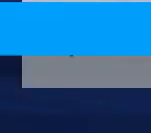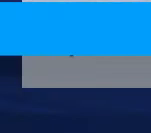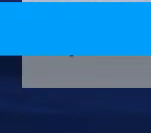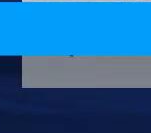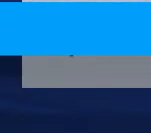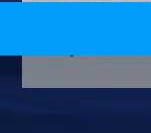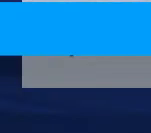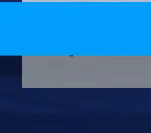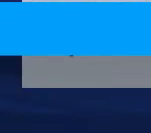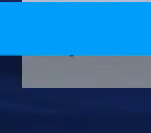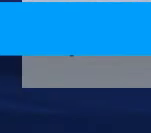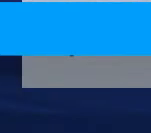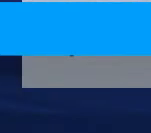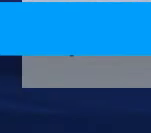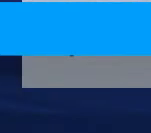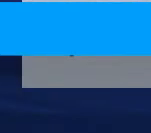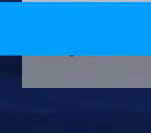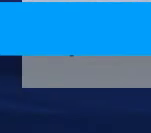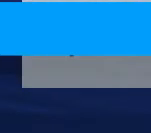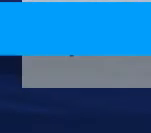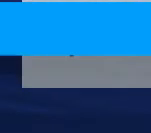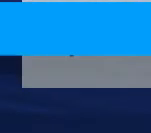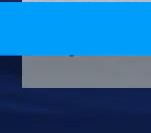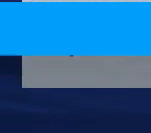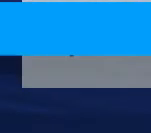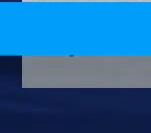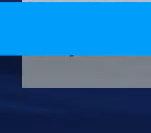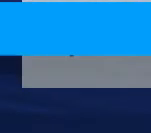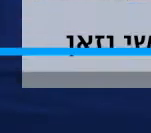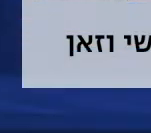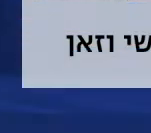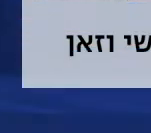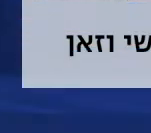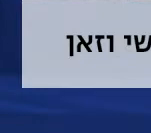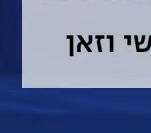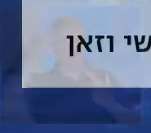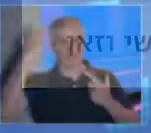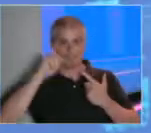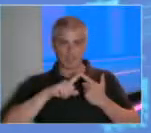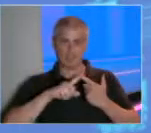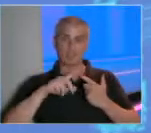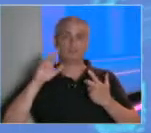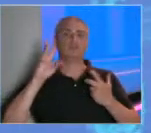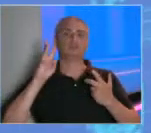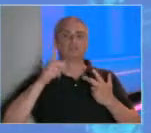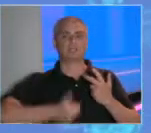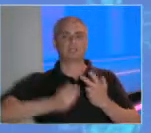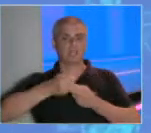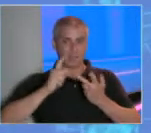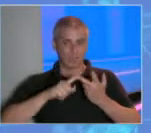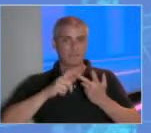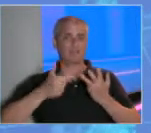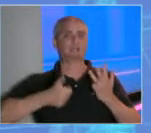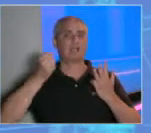היום מכחול לבן 5 שרים. חילי טרופר, שר התרבות, יזהר שי, שר מדע וטכנולוגיה, אלון שוסטר, שר החקלאות, אסף זמיר, שר